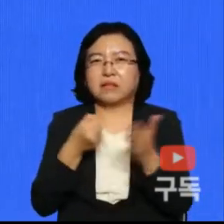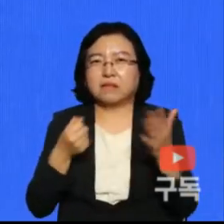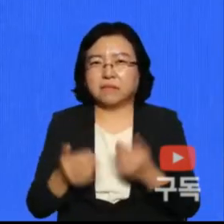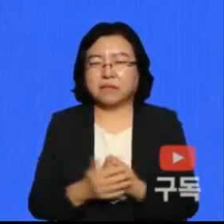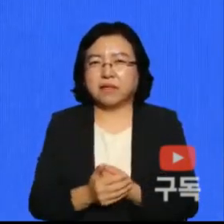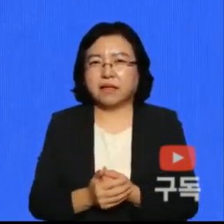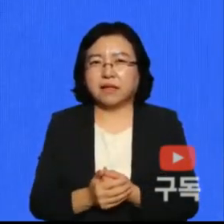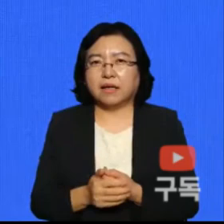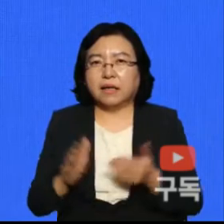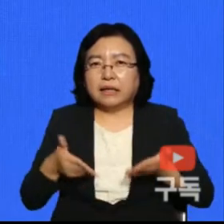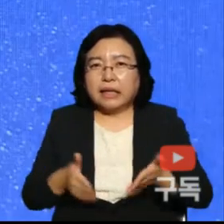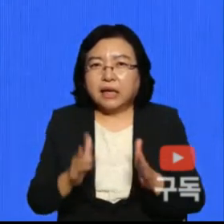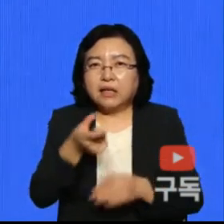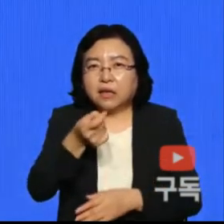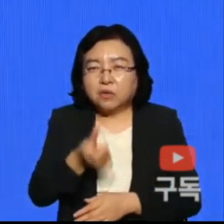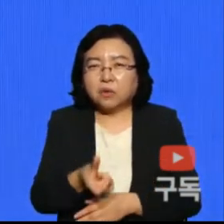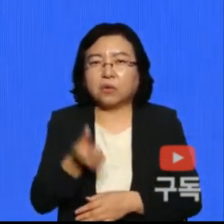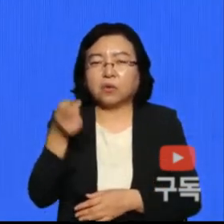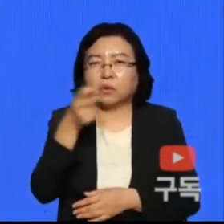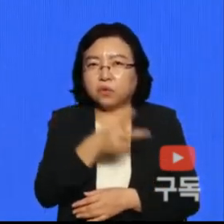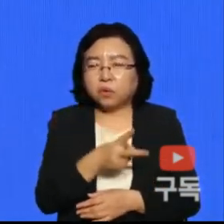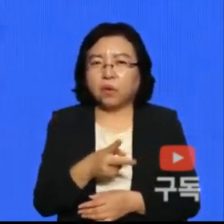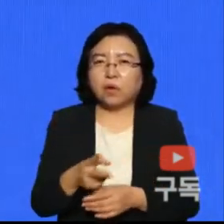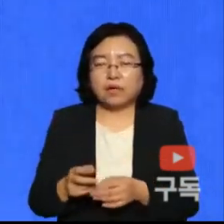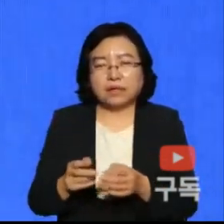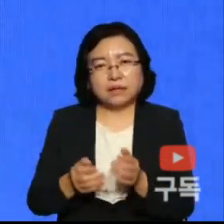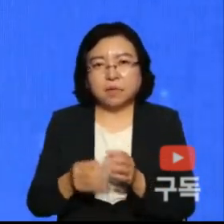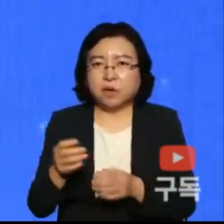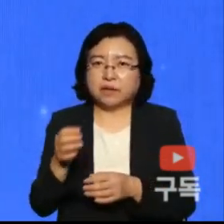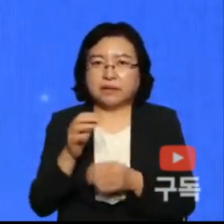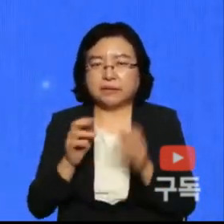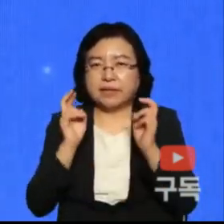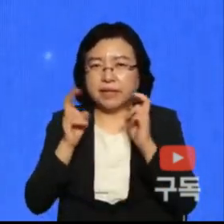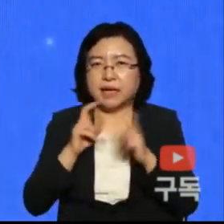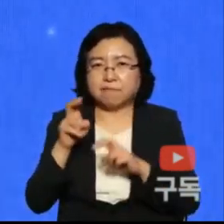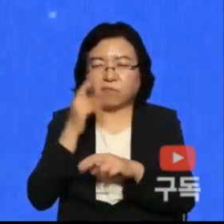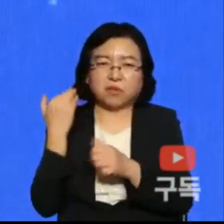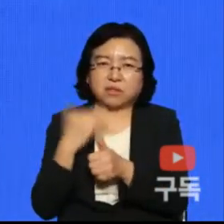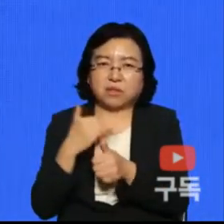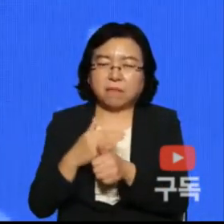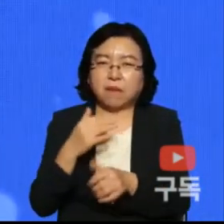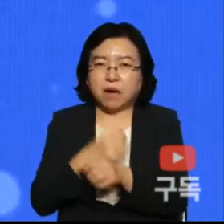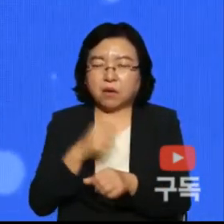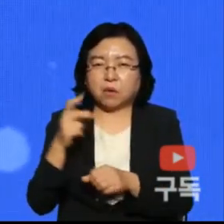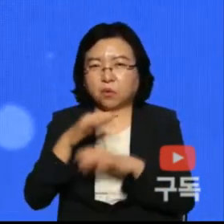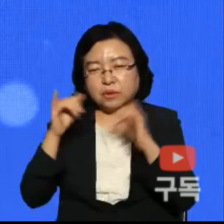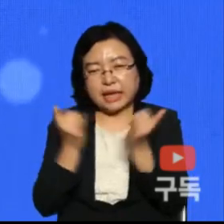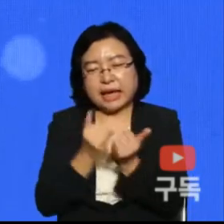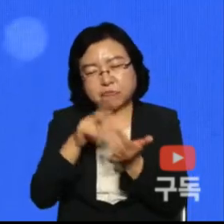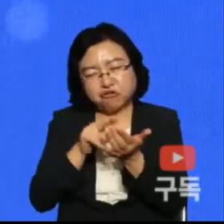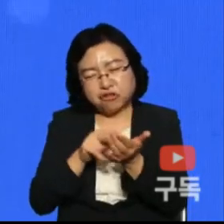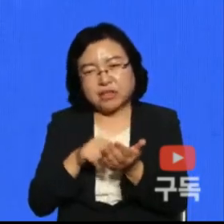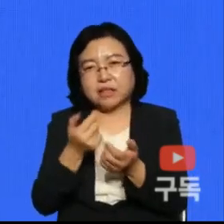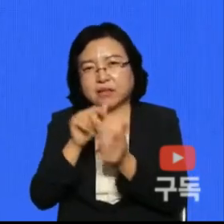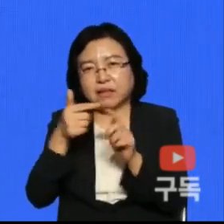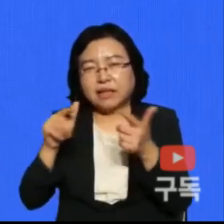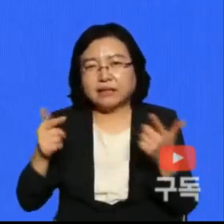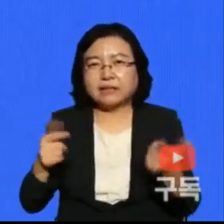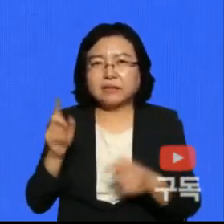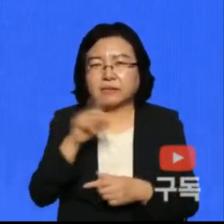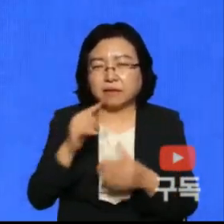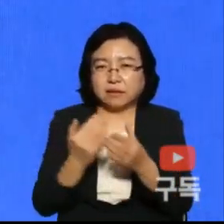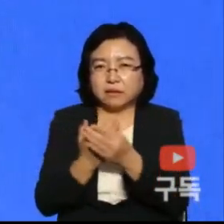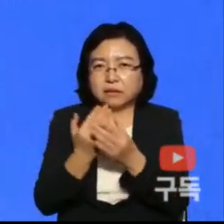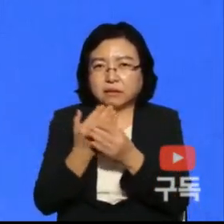져 출생 5 실업 양극화 같은 사회 문제 해결에 모든 출발점은 바로 성장 회복을 통한